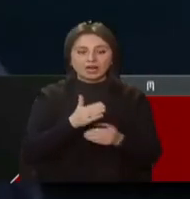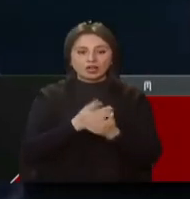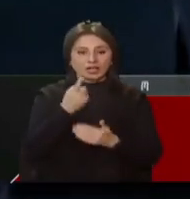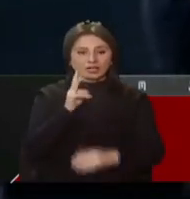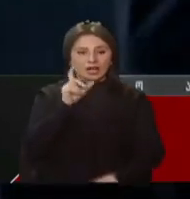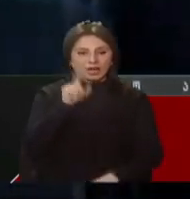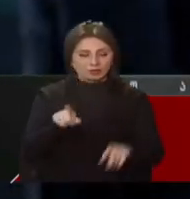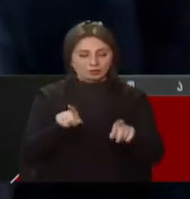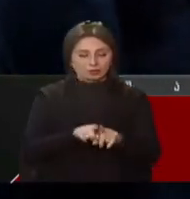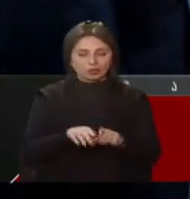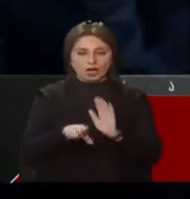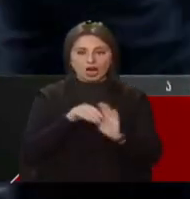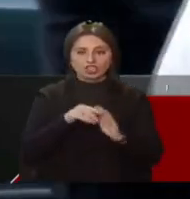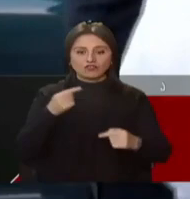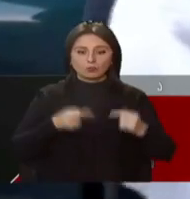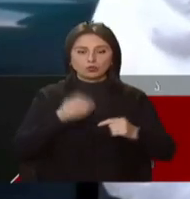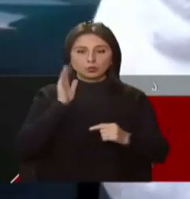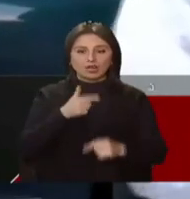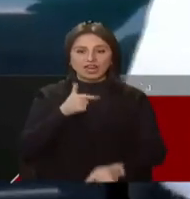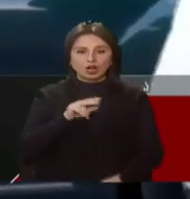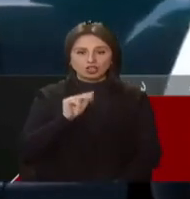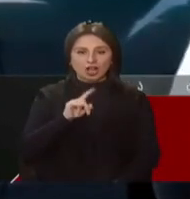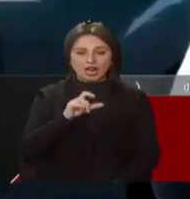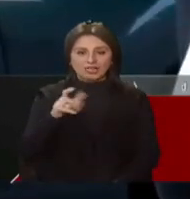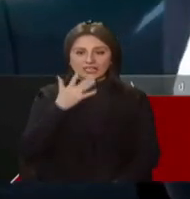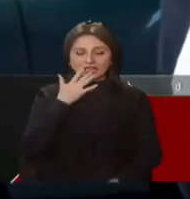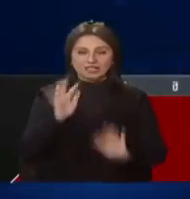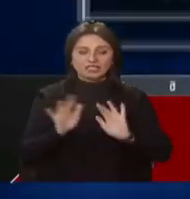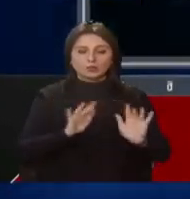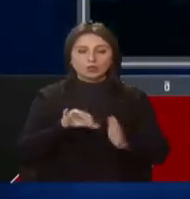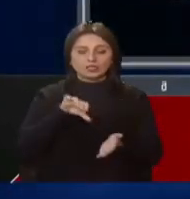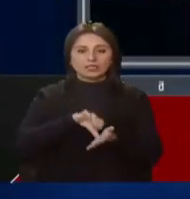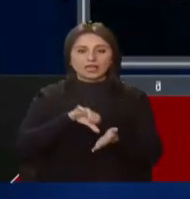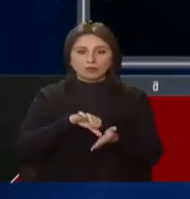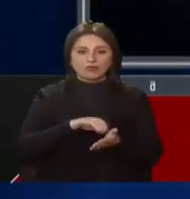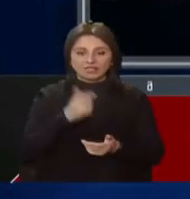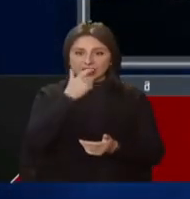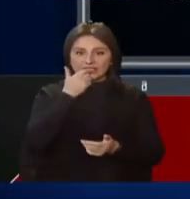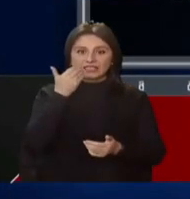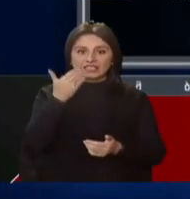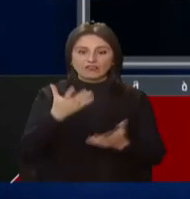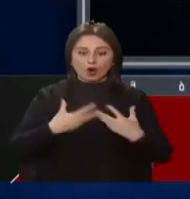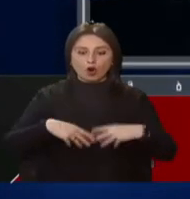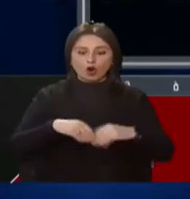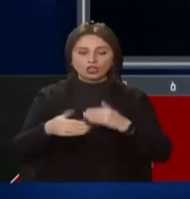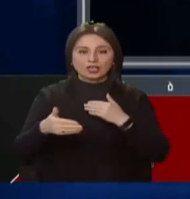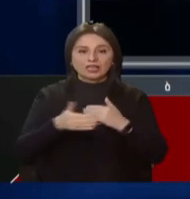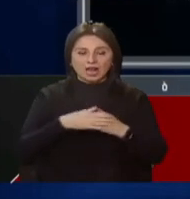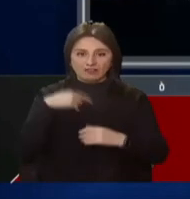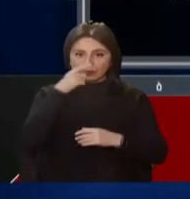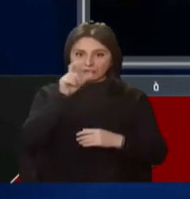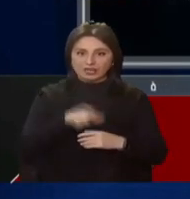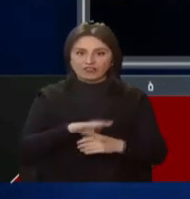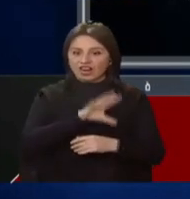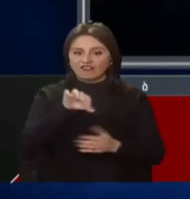ერთი კანდიდატისთვის. არჩევნებში ბრძოლას აპირებს გიორგი ჩალაძე. ნაციონალური მოძრაობის წარმომადგენელი და მიხელ სააკაშვილის ოჯახთან დაახლოებული პირი,